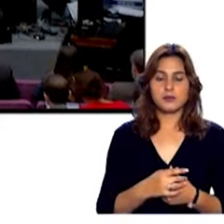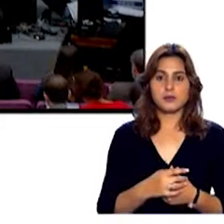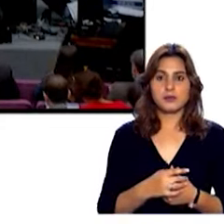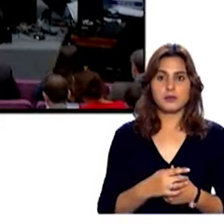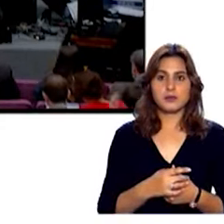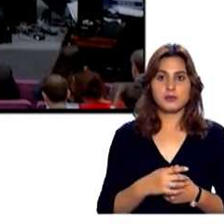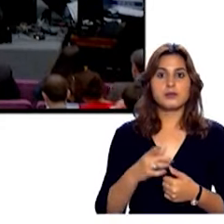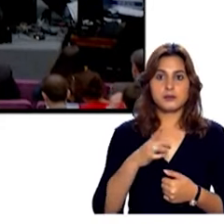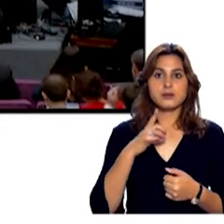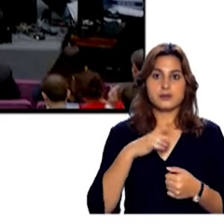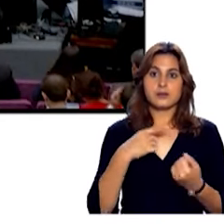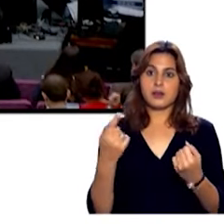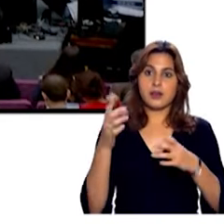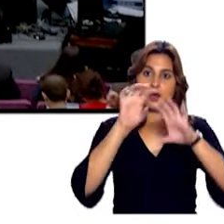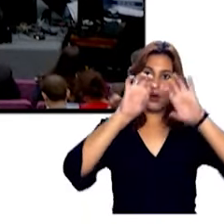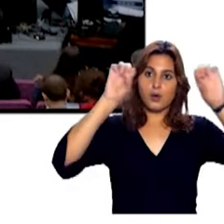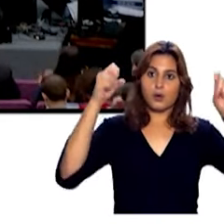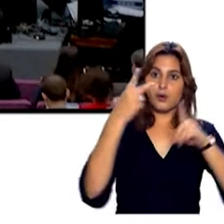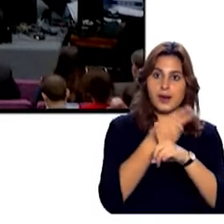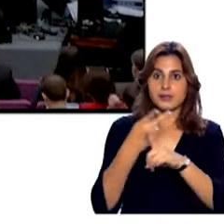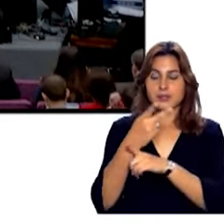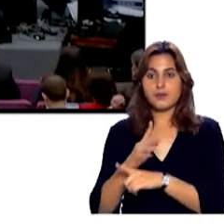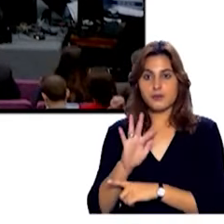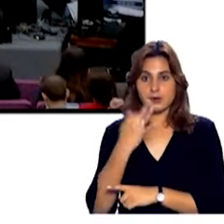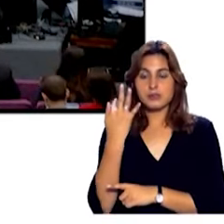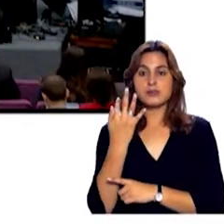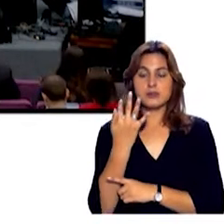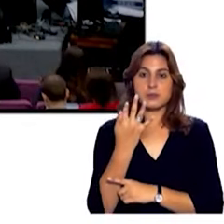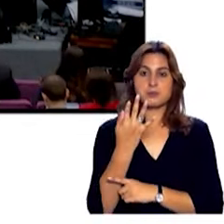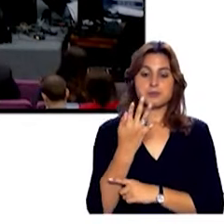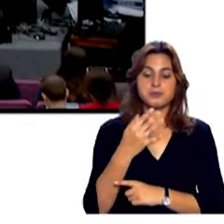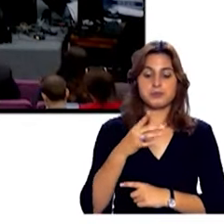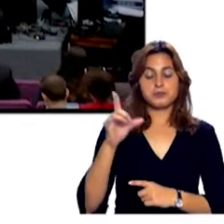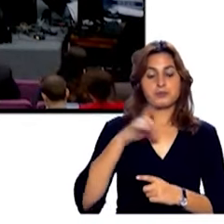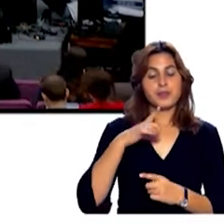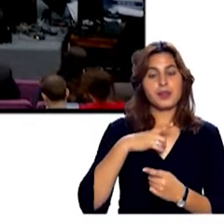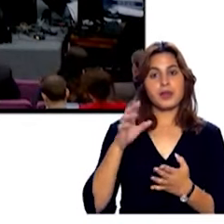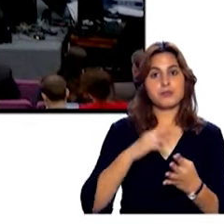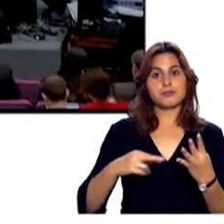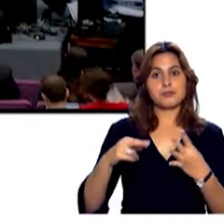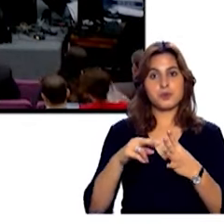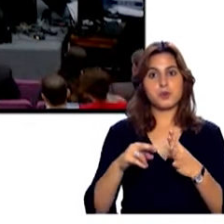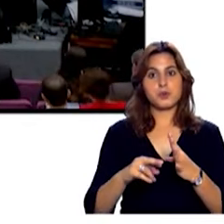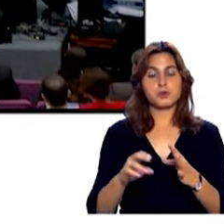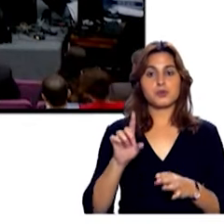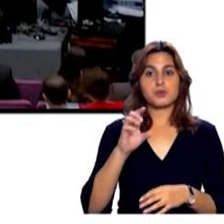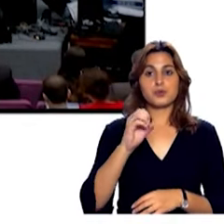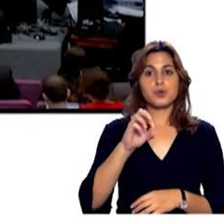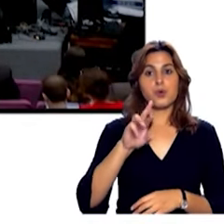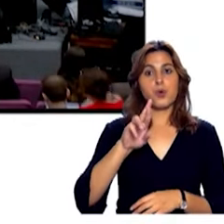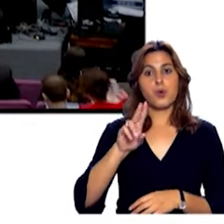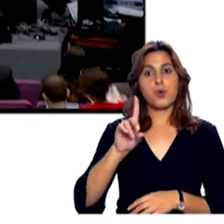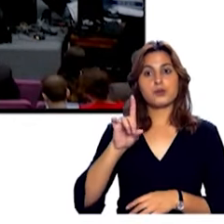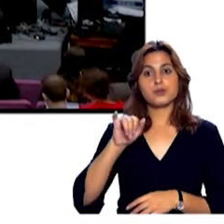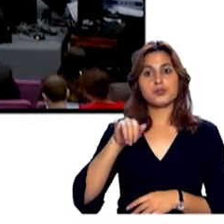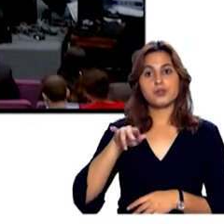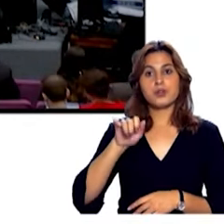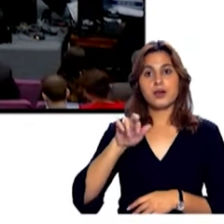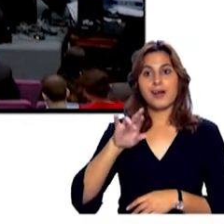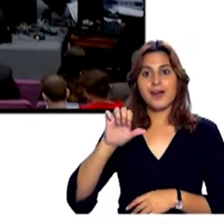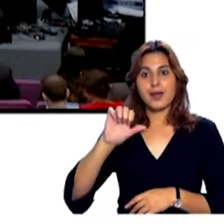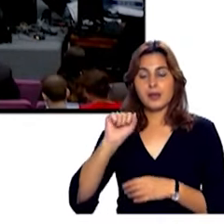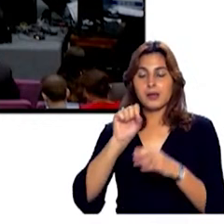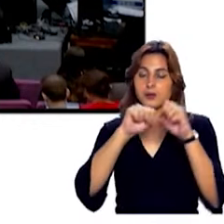ma impugnazione ordinaria Nel sistema processo italiano vuol Dire che Il ricorso in cassazione Fin quando propon o